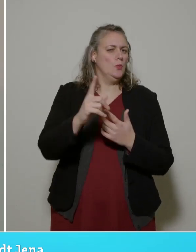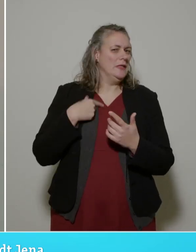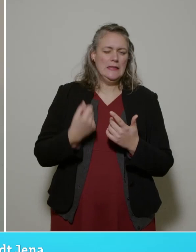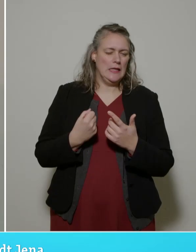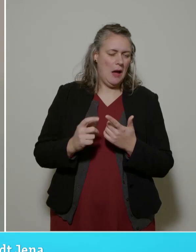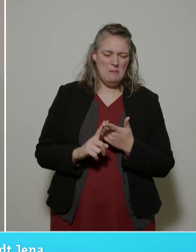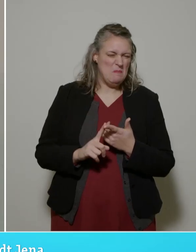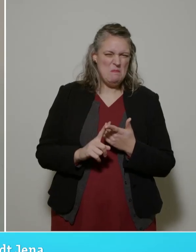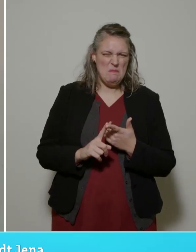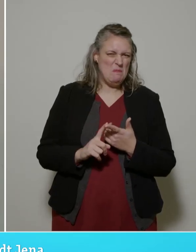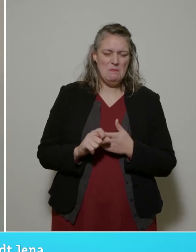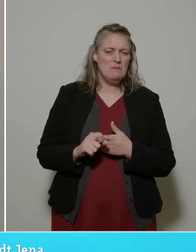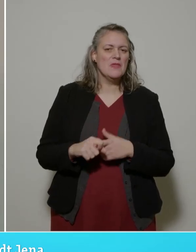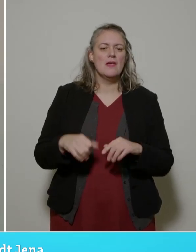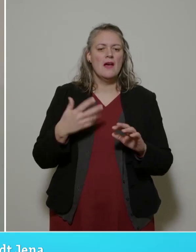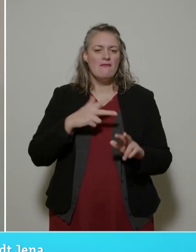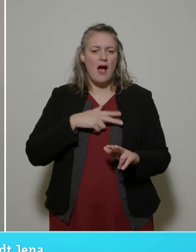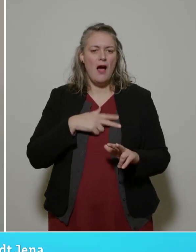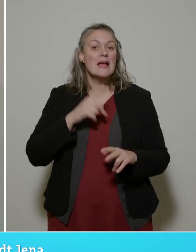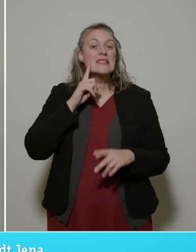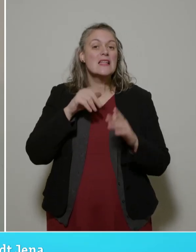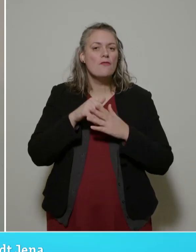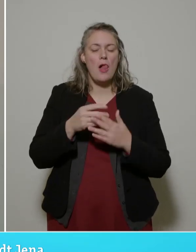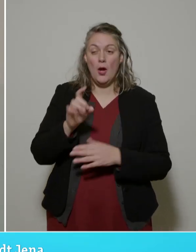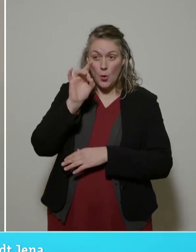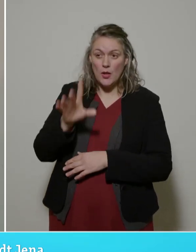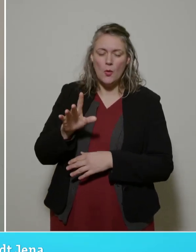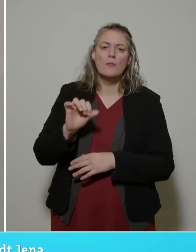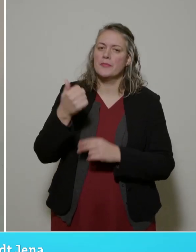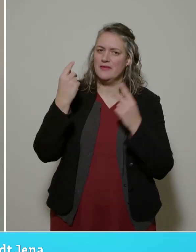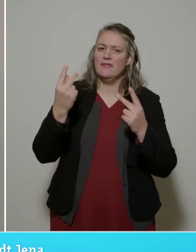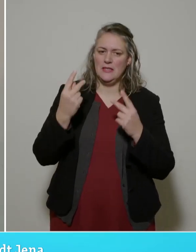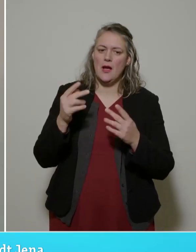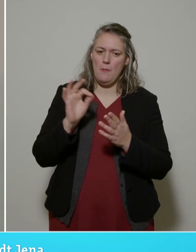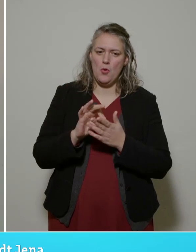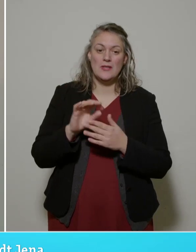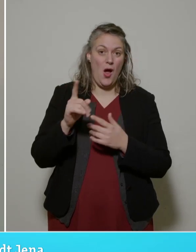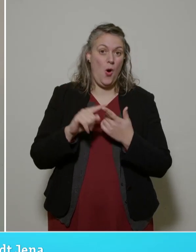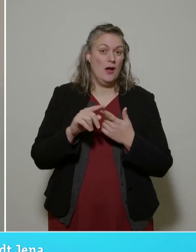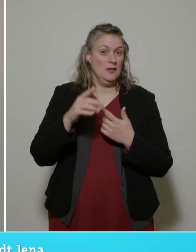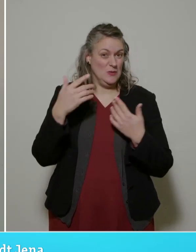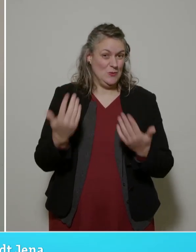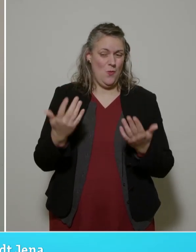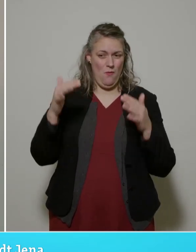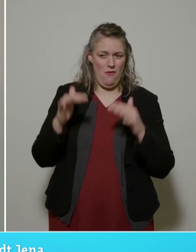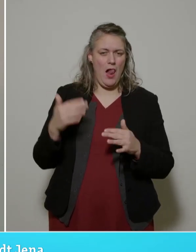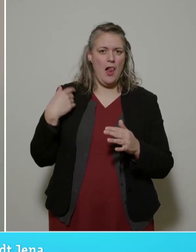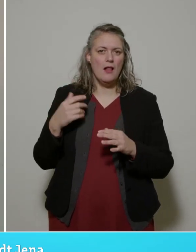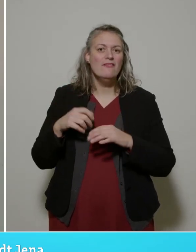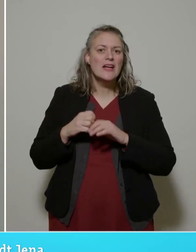bezweifeln. Und ob es sinnvoll ist, das ist, glaube ich, der viel wichtigere Punkt. Eine solche